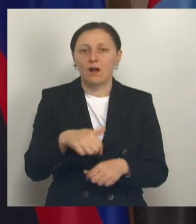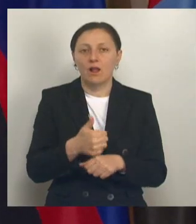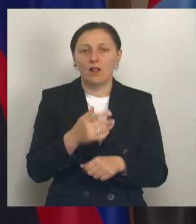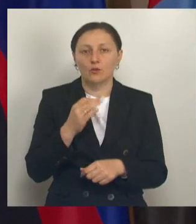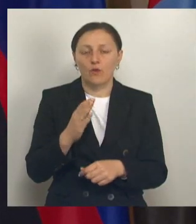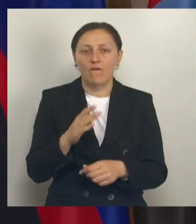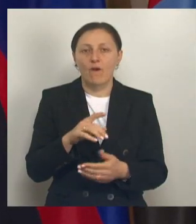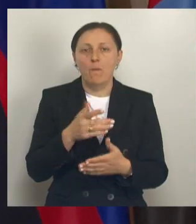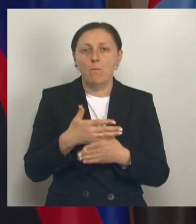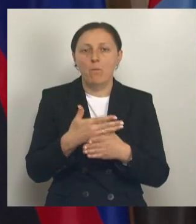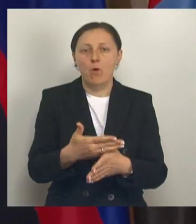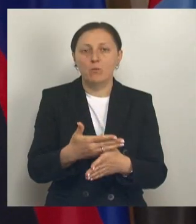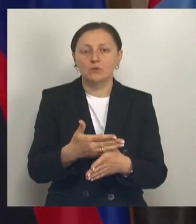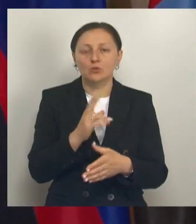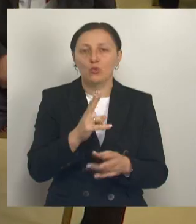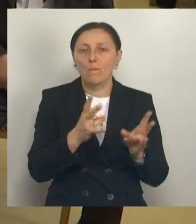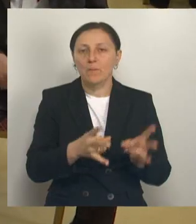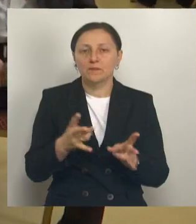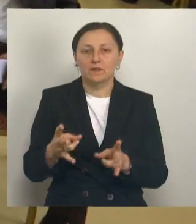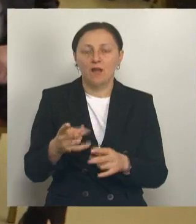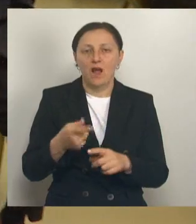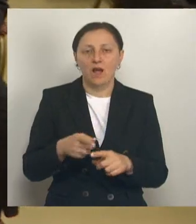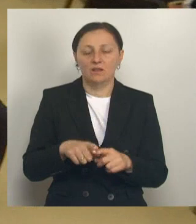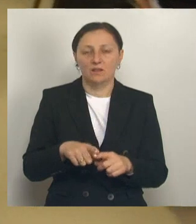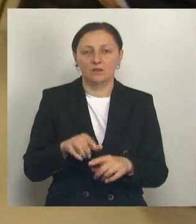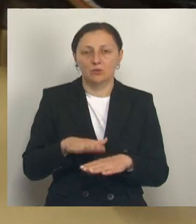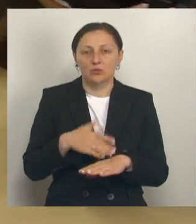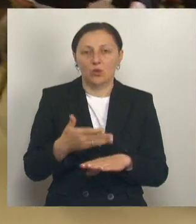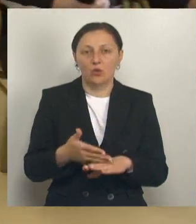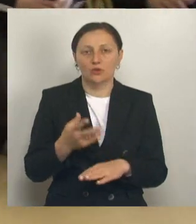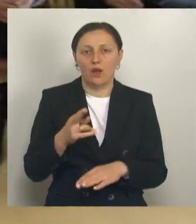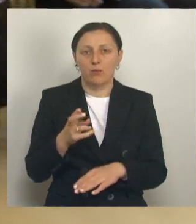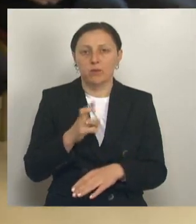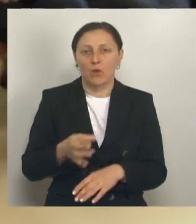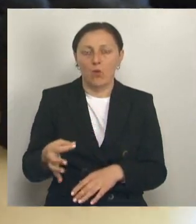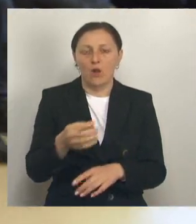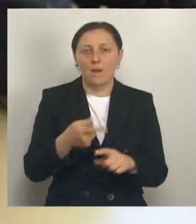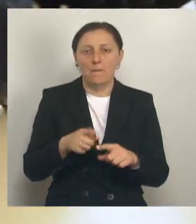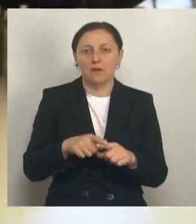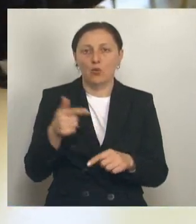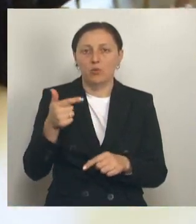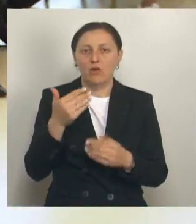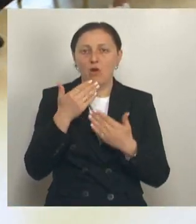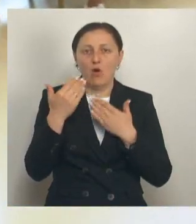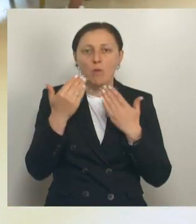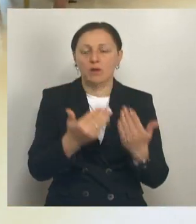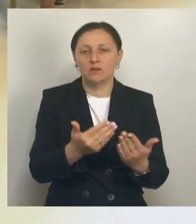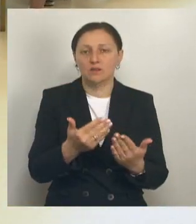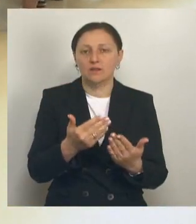был одним из самых сложных для региона поэтому губернатор обратился за Федеральной поддержкой сейчас механизм